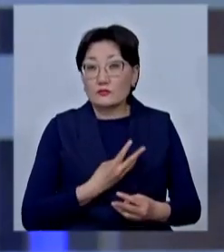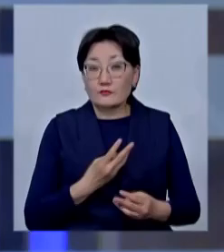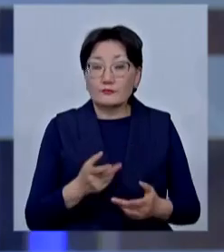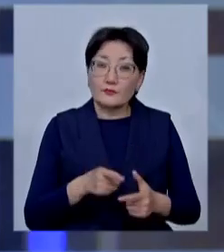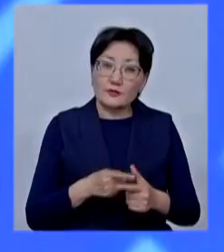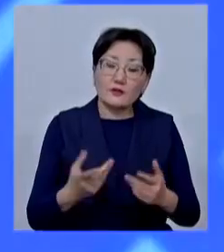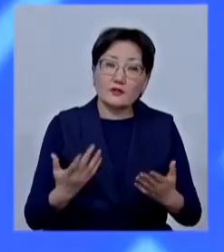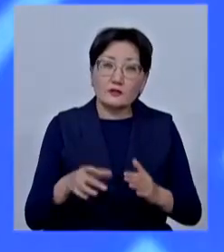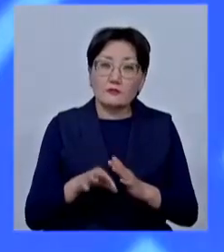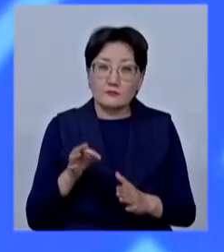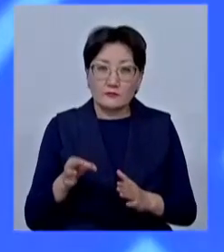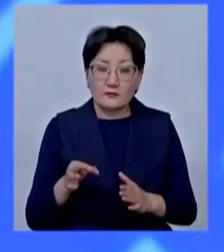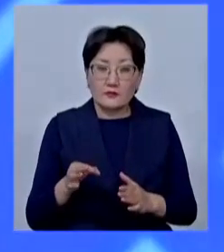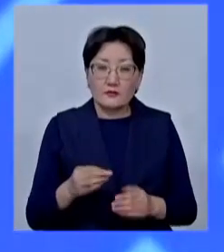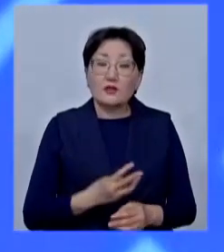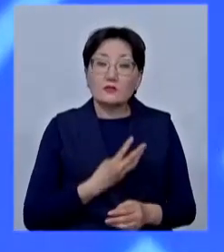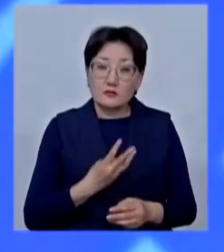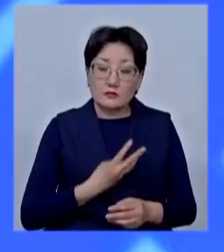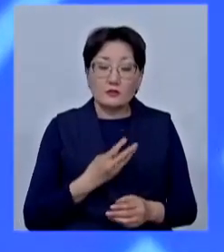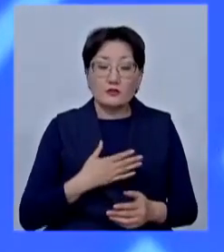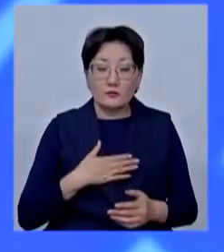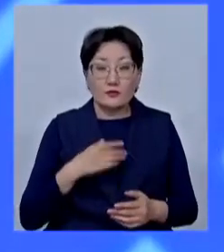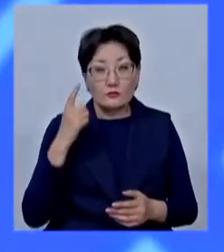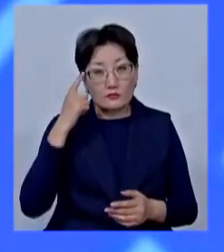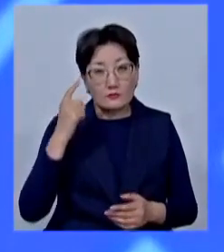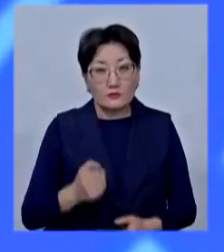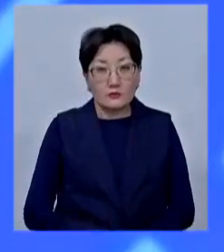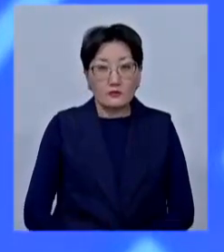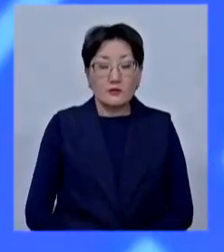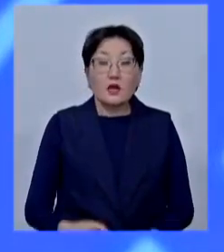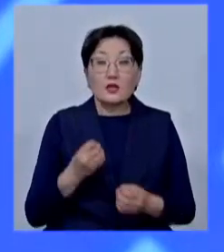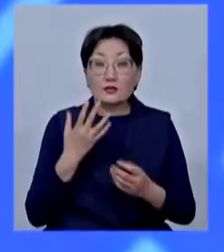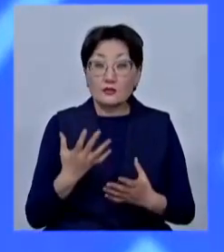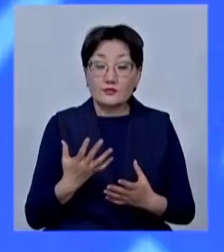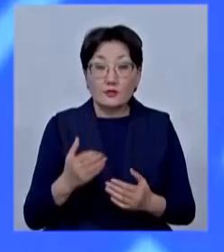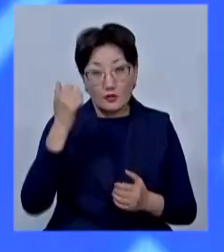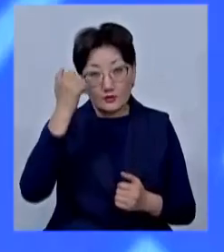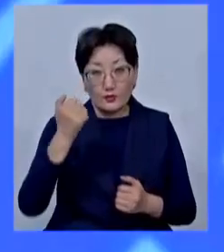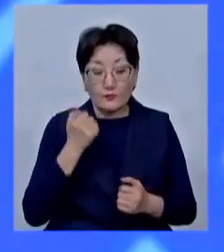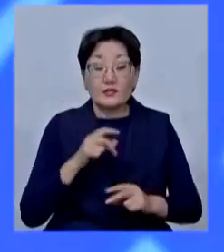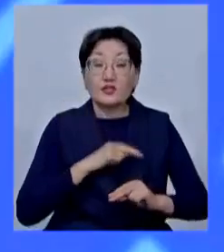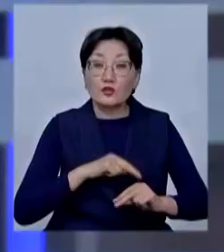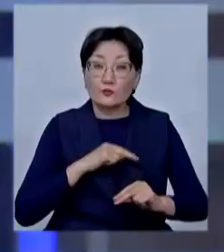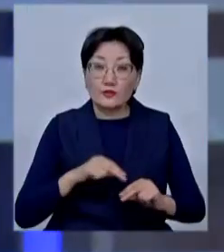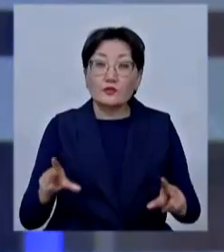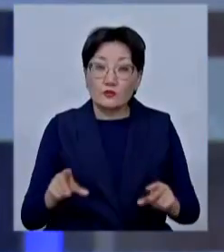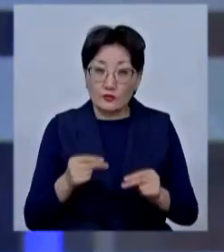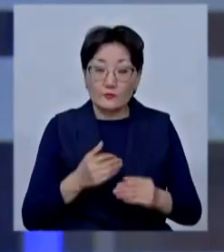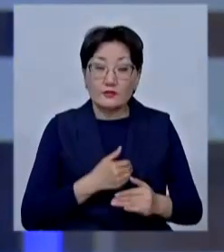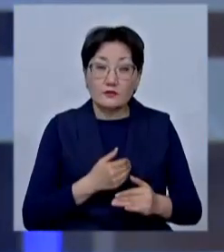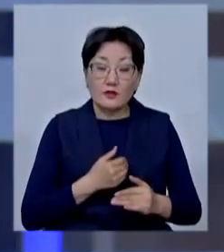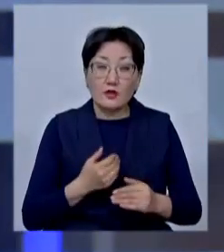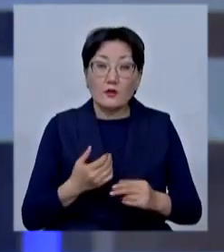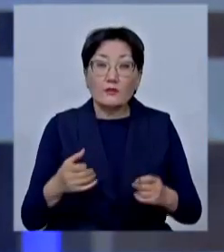бе? Ол жан қалауы деп өзім есептеймін. Жақсы, рахмет, еңбектеріңіз өнімді болсын.